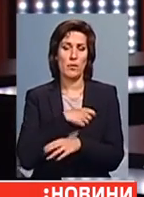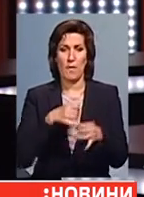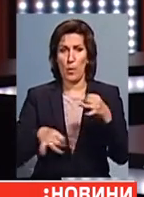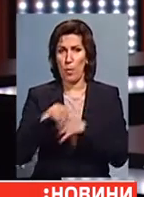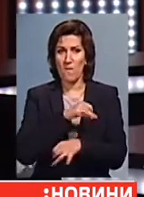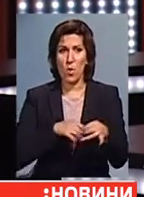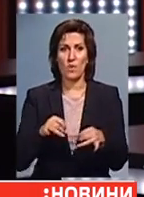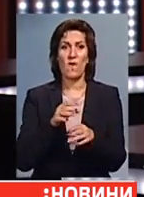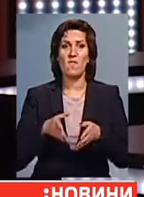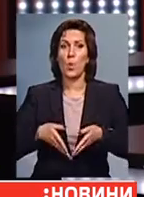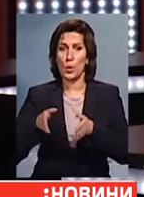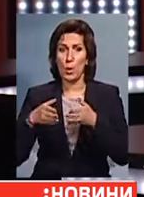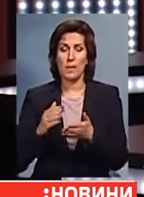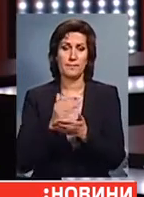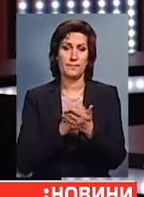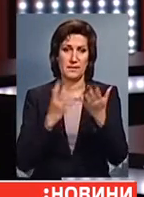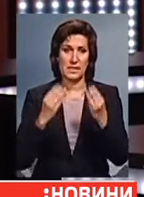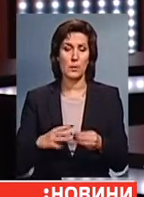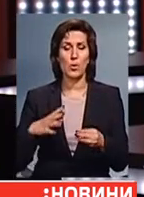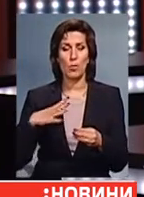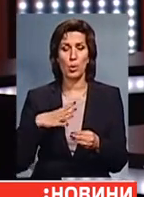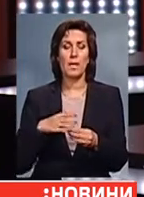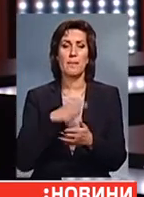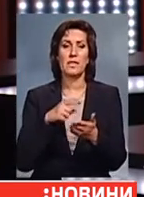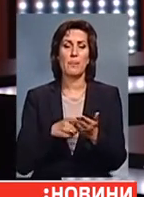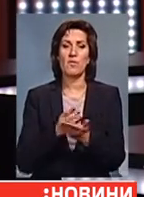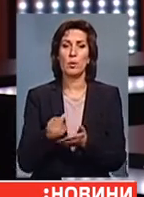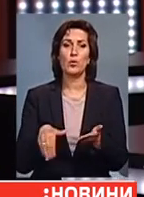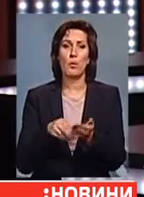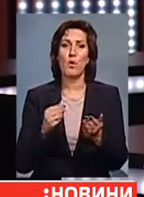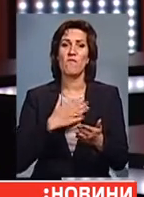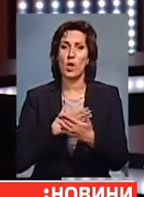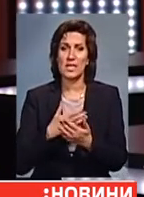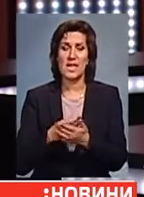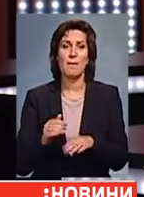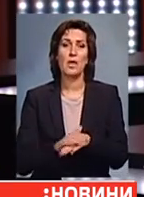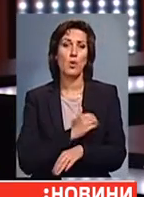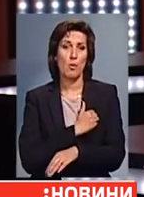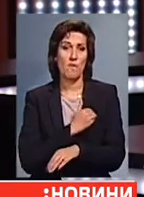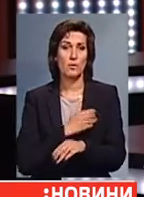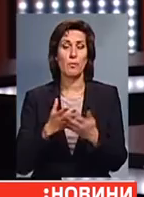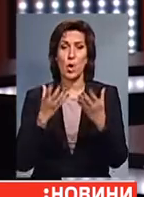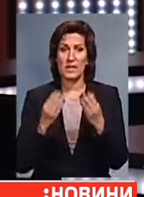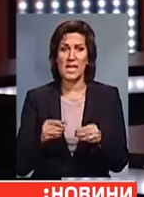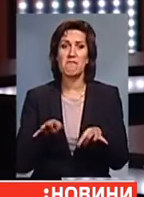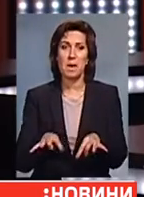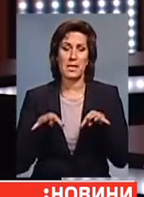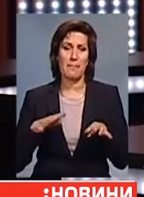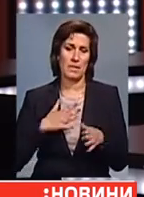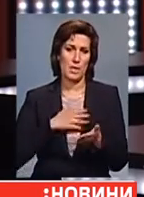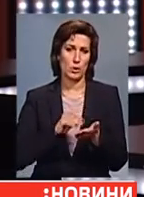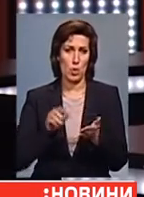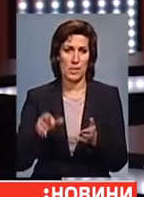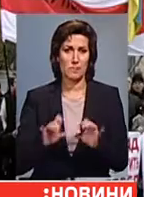На порядку денному були питання про виплати допомоги волонтерам та добровольцям. Про день у парламенті далі Григорій